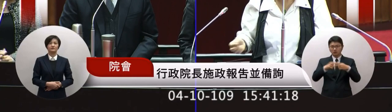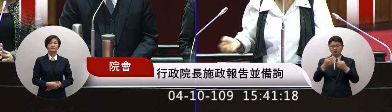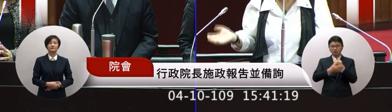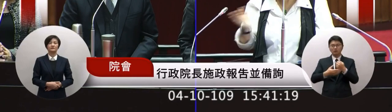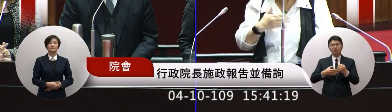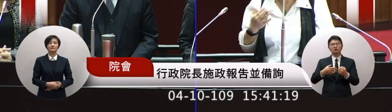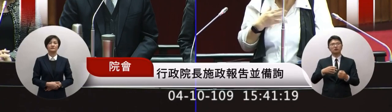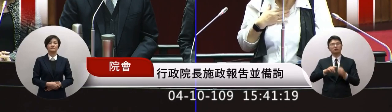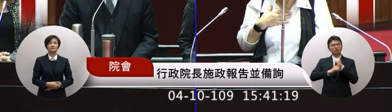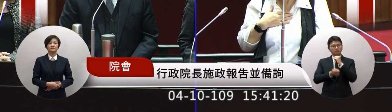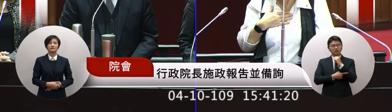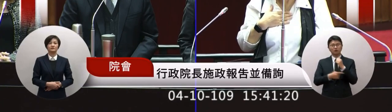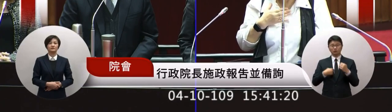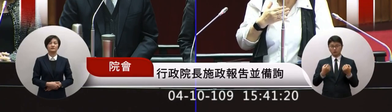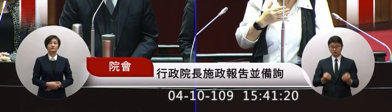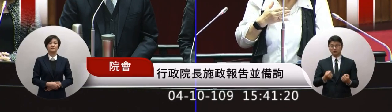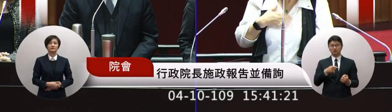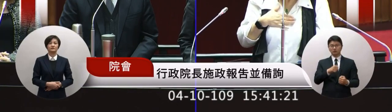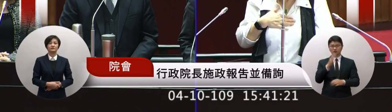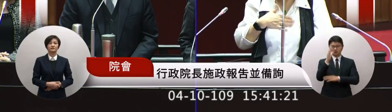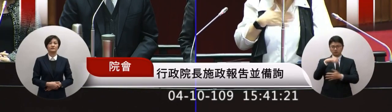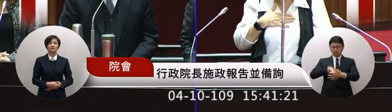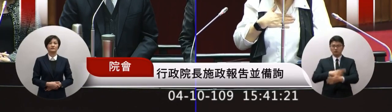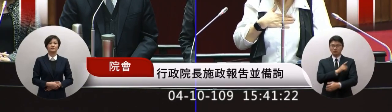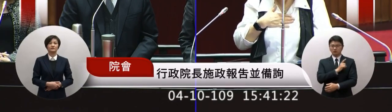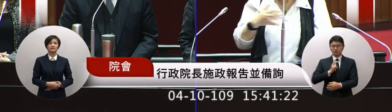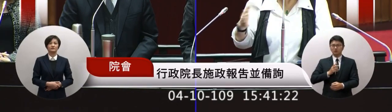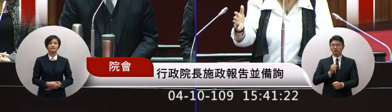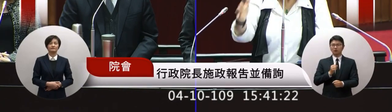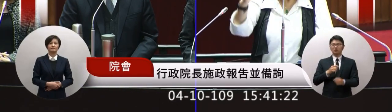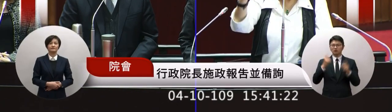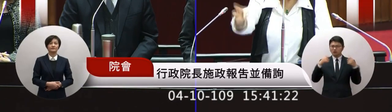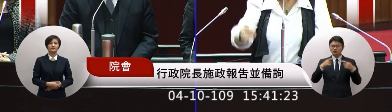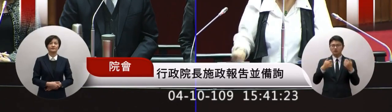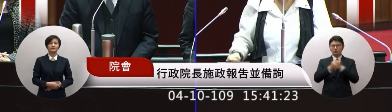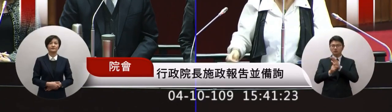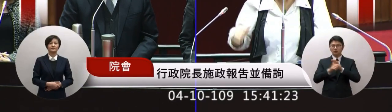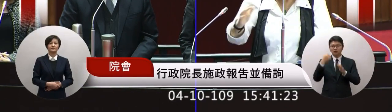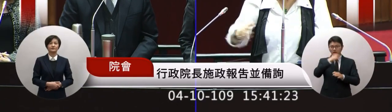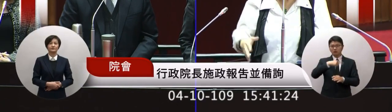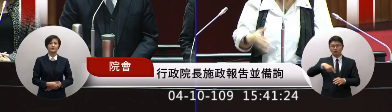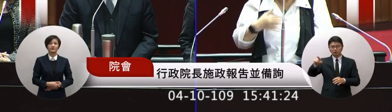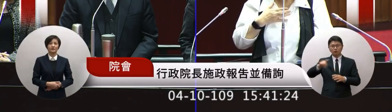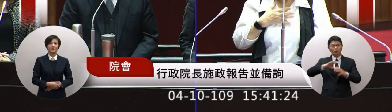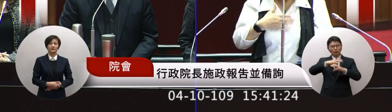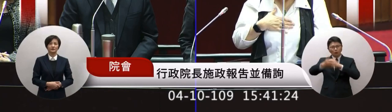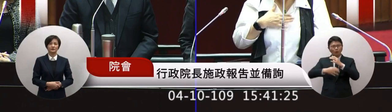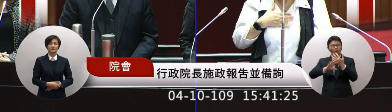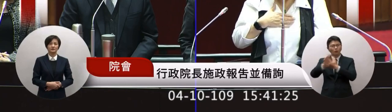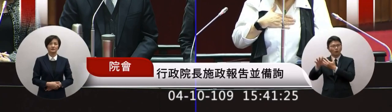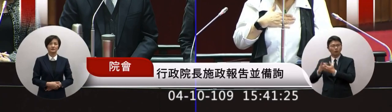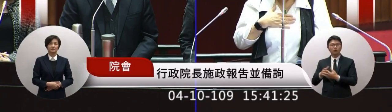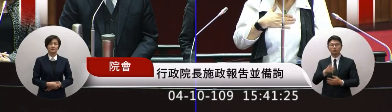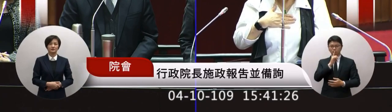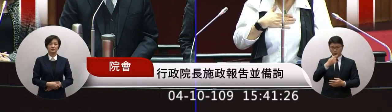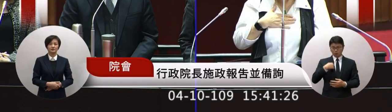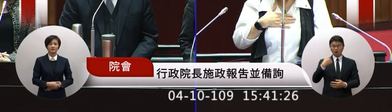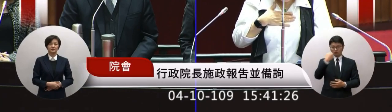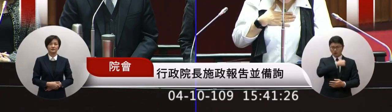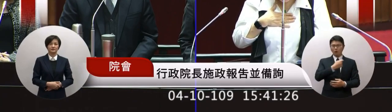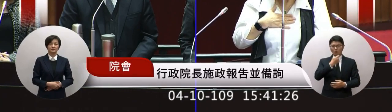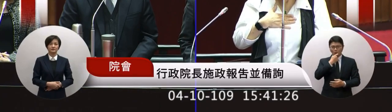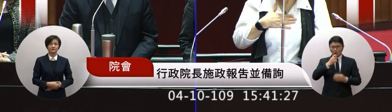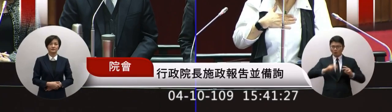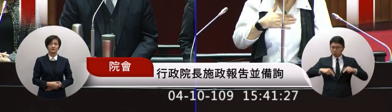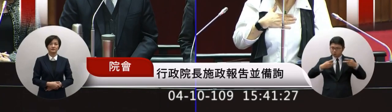兼职，所以我常常要代表我们中华民国台湾到国际间去告诉人家说我们是有心要改善的。